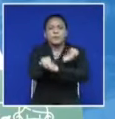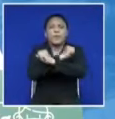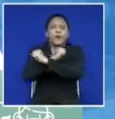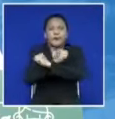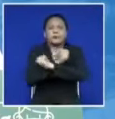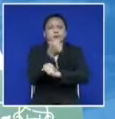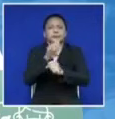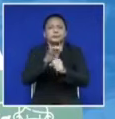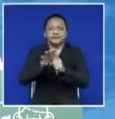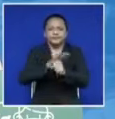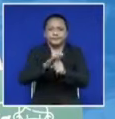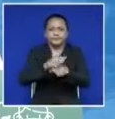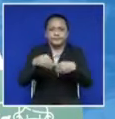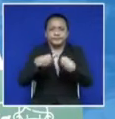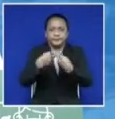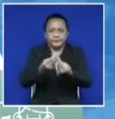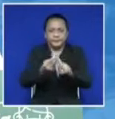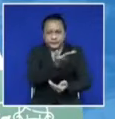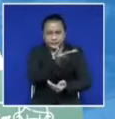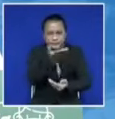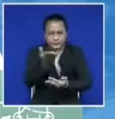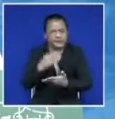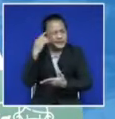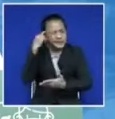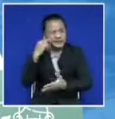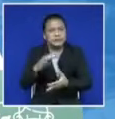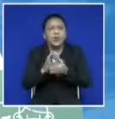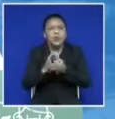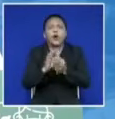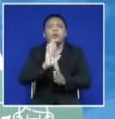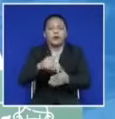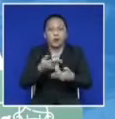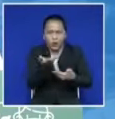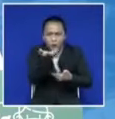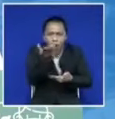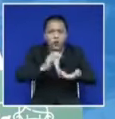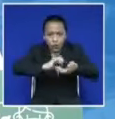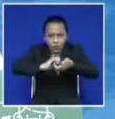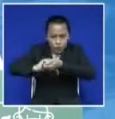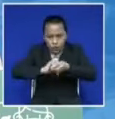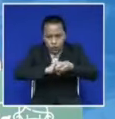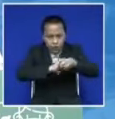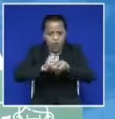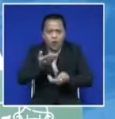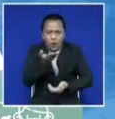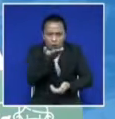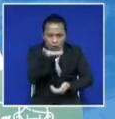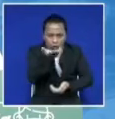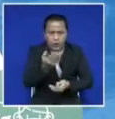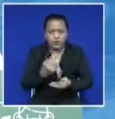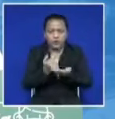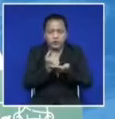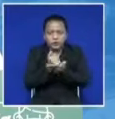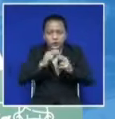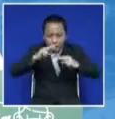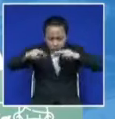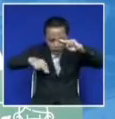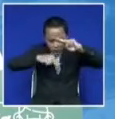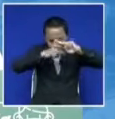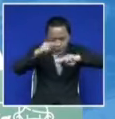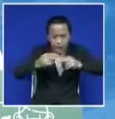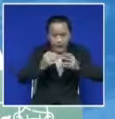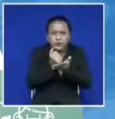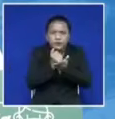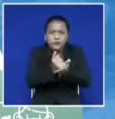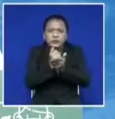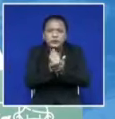นะครับก็อยากให้ทั้งหลายสบายใจในเรื่องนี้ครับก็ขอความร่วมมืออย่างเดียวนะครับก็ขอให้ช่วยกันดูแลสอดส่องนะครับแล้วก็เรื่อง